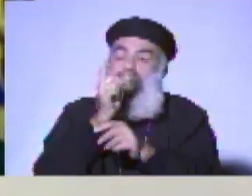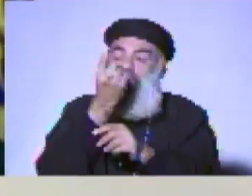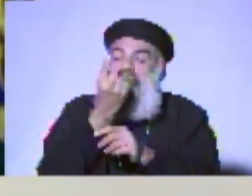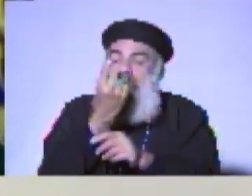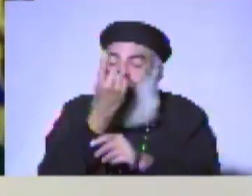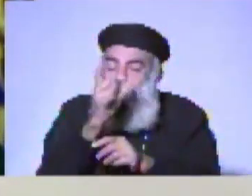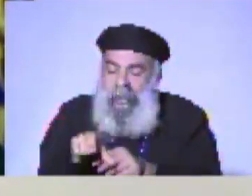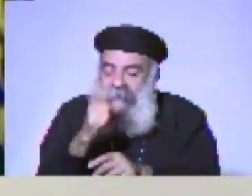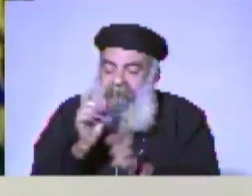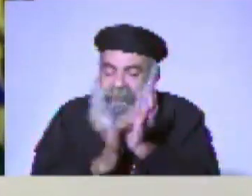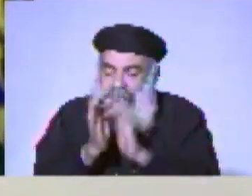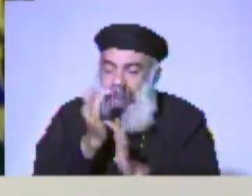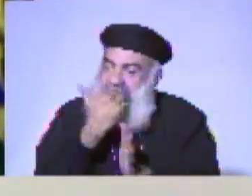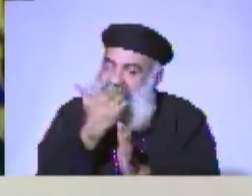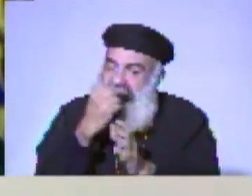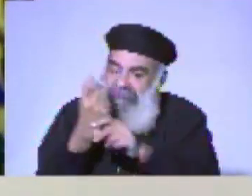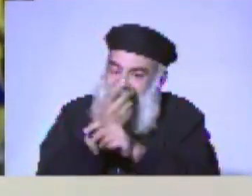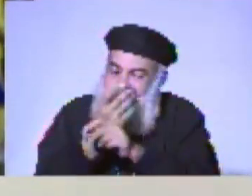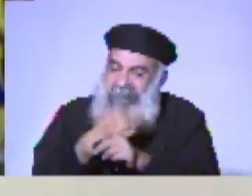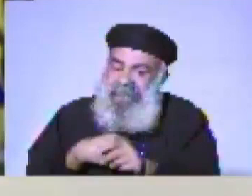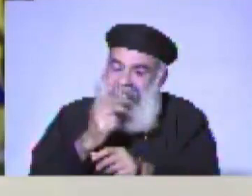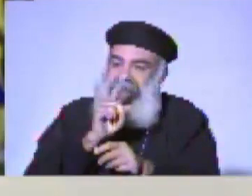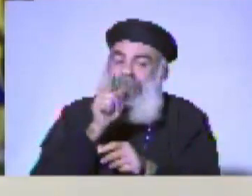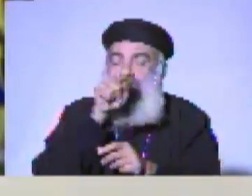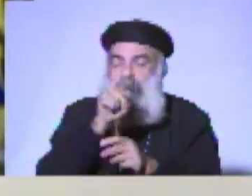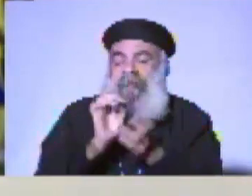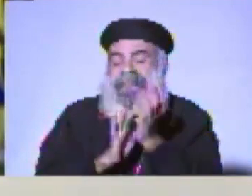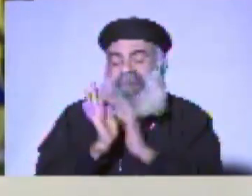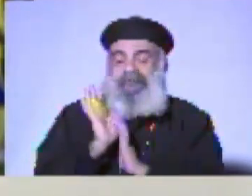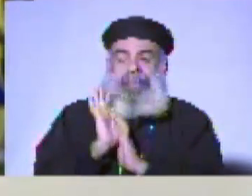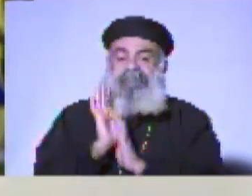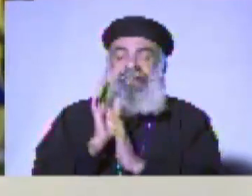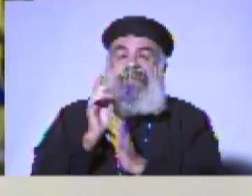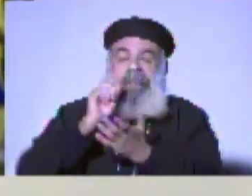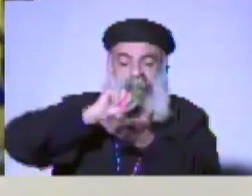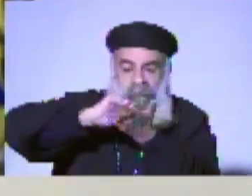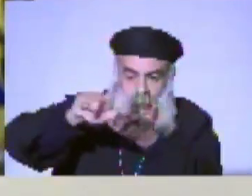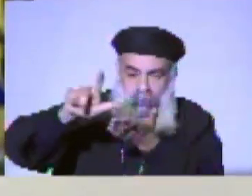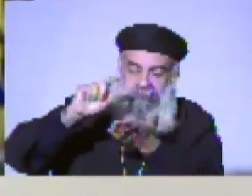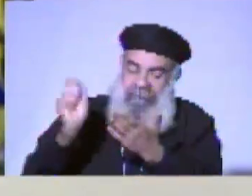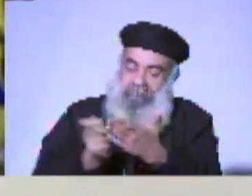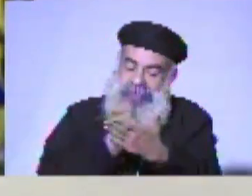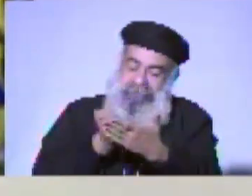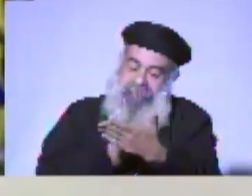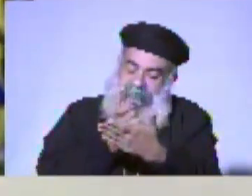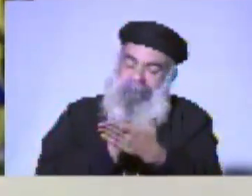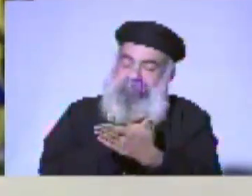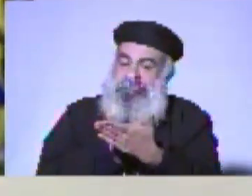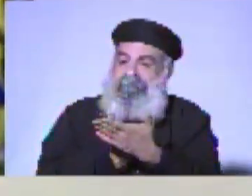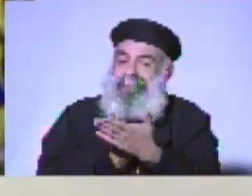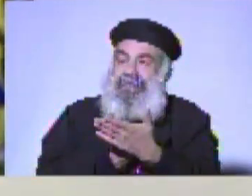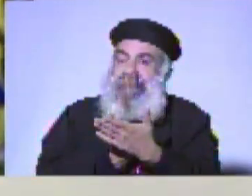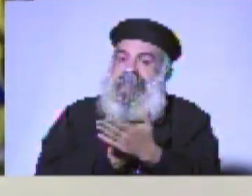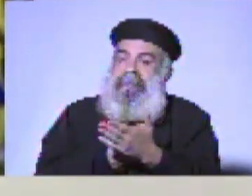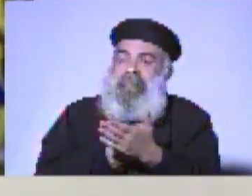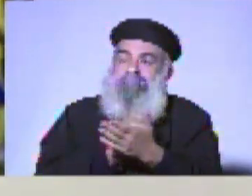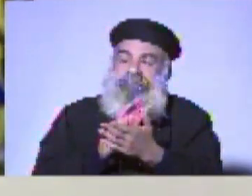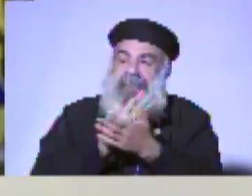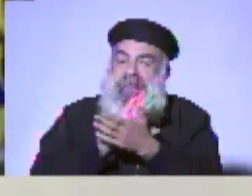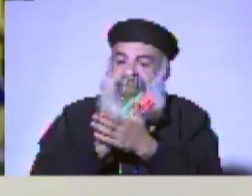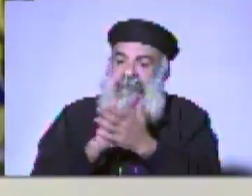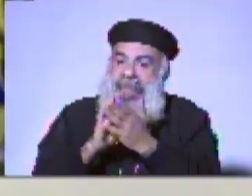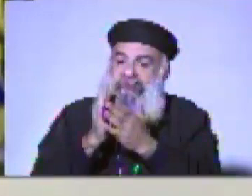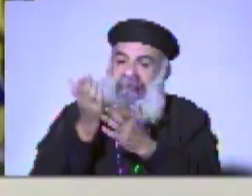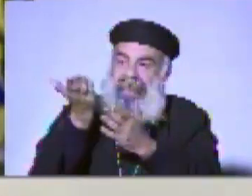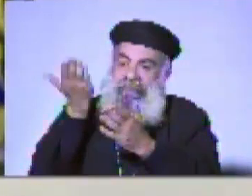خطيه ادم هو المسيح ودي ذكرها معلمنا بولس في روميه 8-3 يقول ما كان